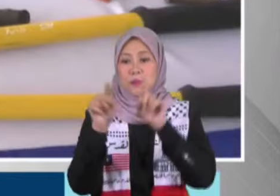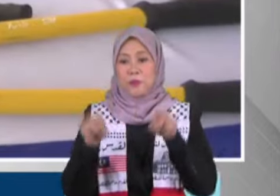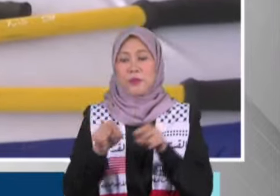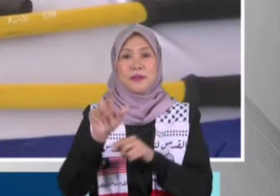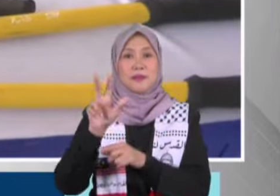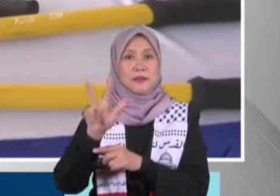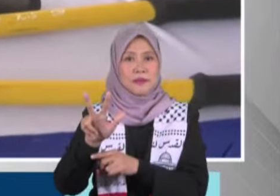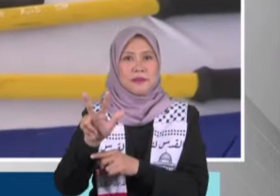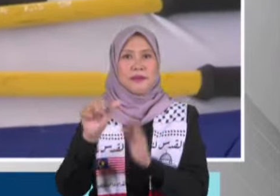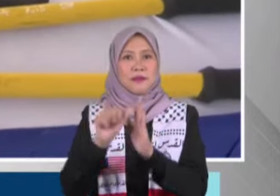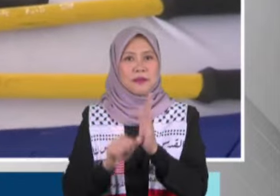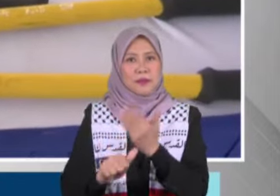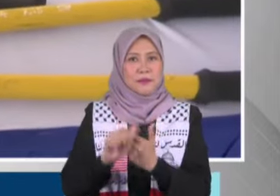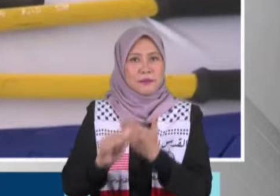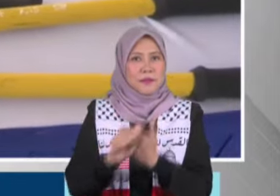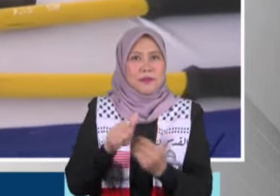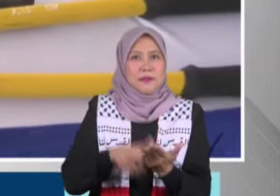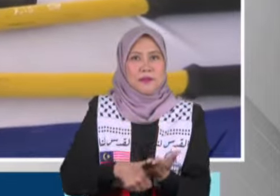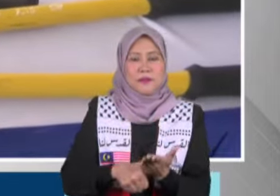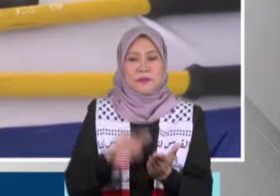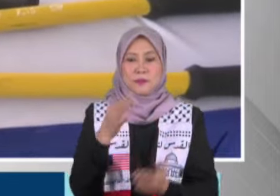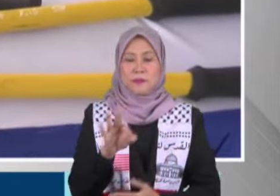Akta Dadah Berbahaya 1952.